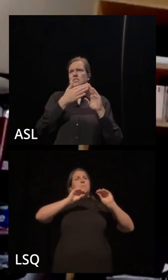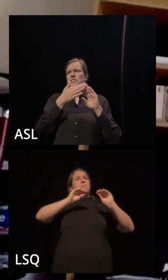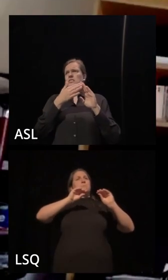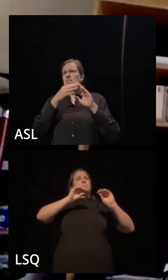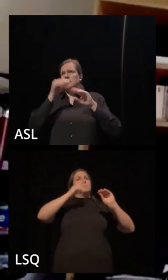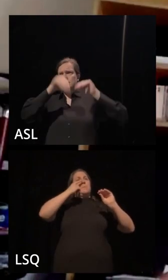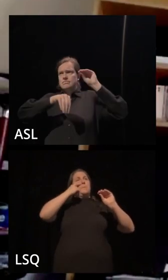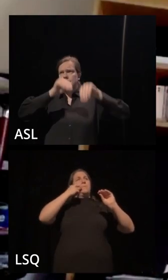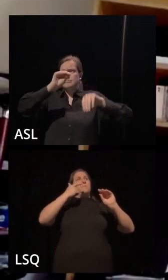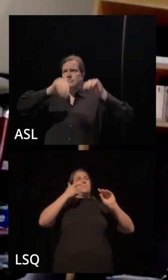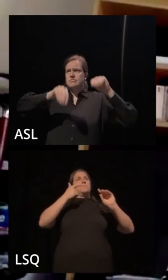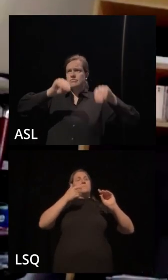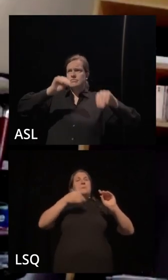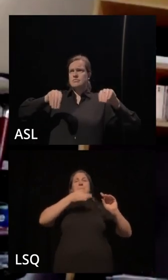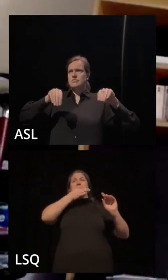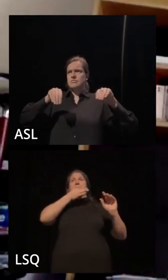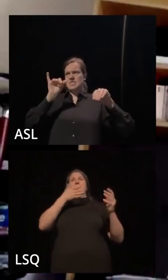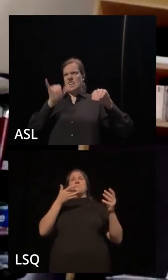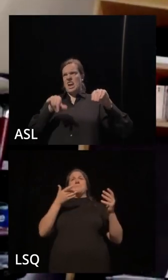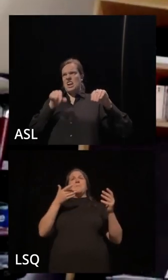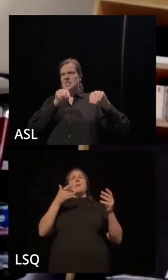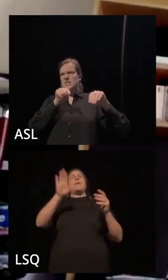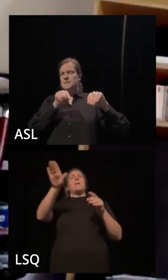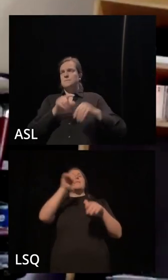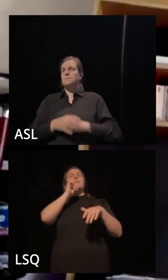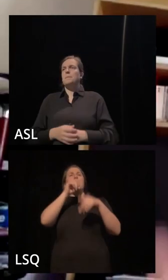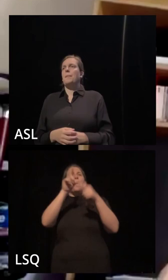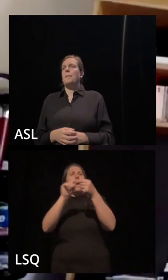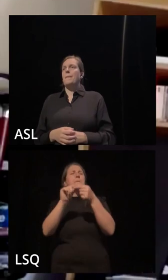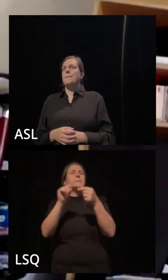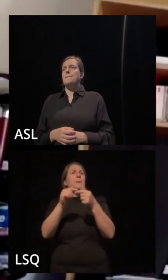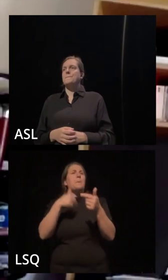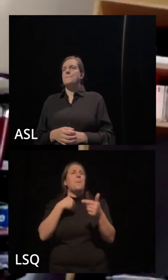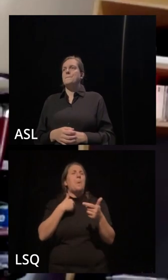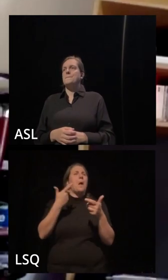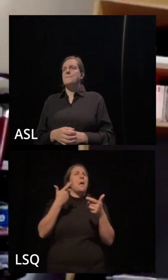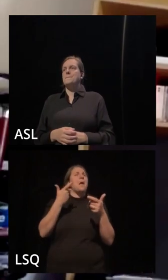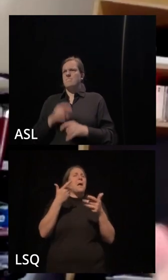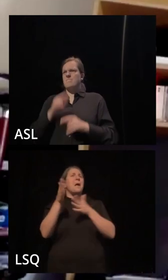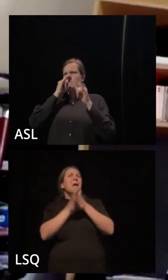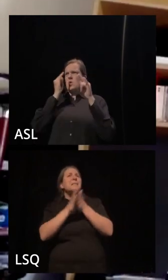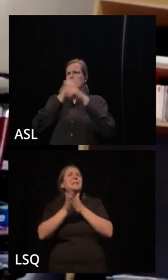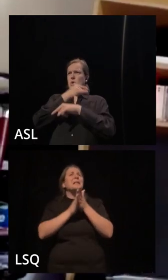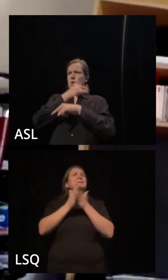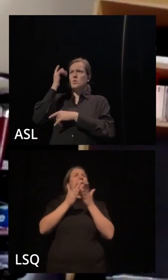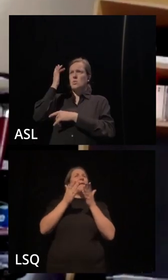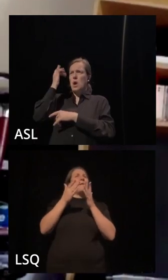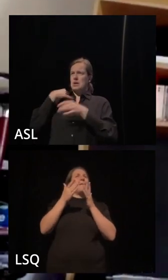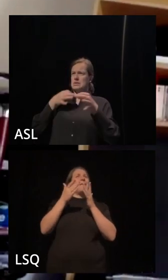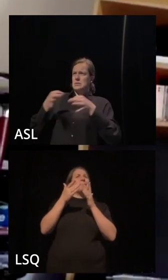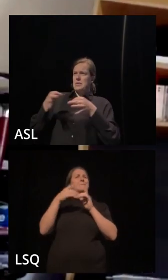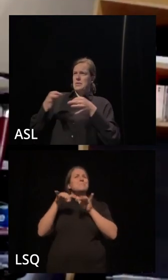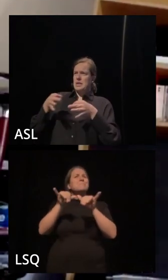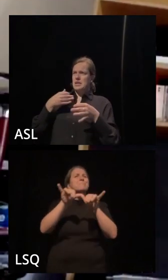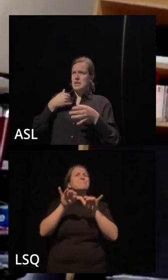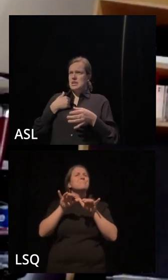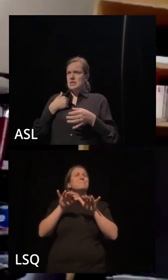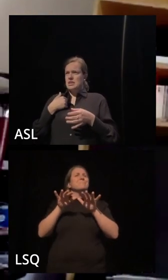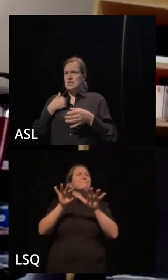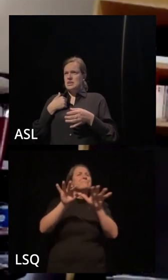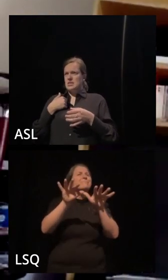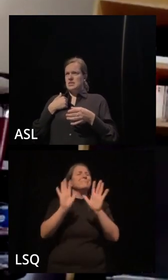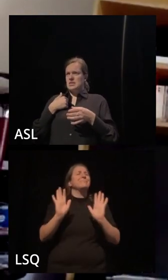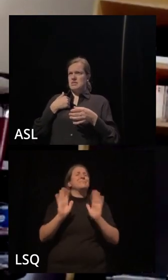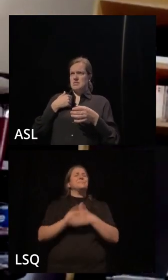est assez inédit, et je vous raconterai en quoi c'est intéressant, et subtil, et tactique.